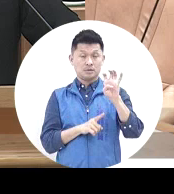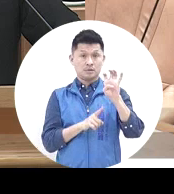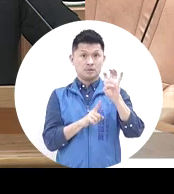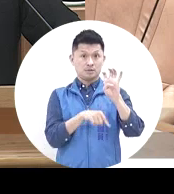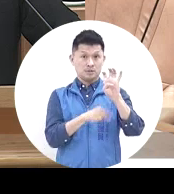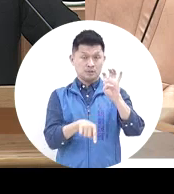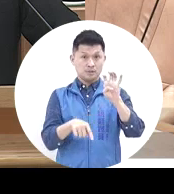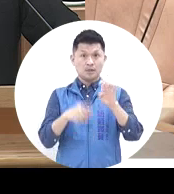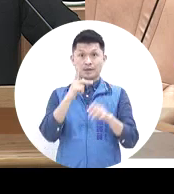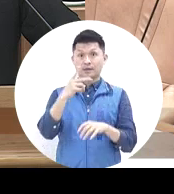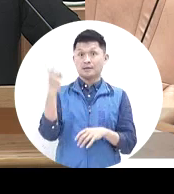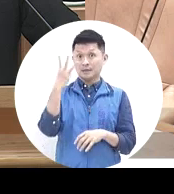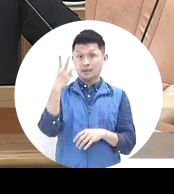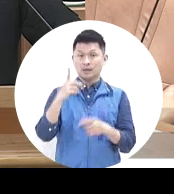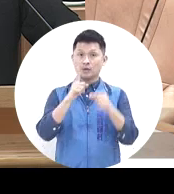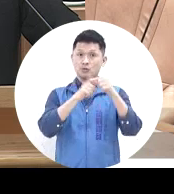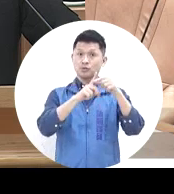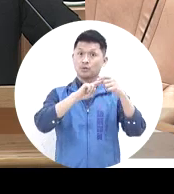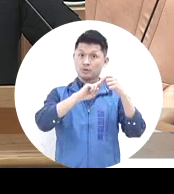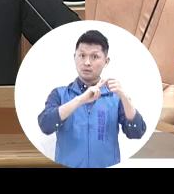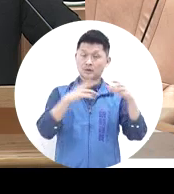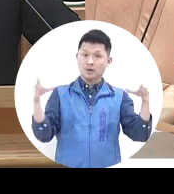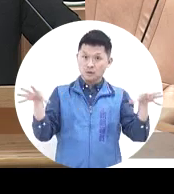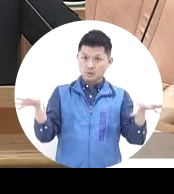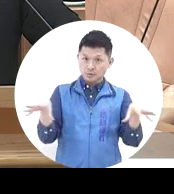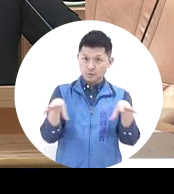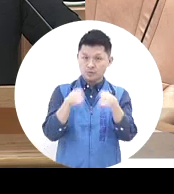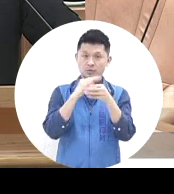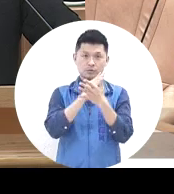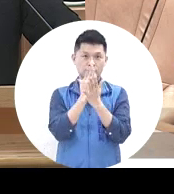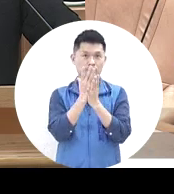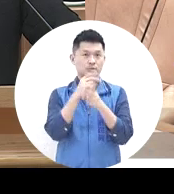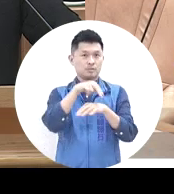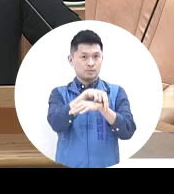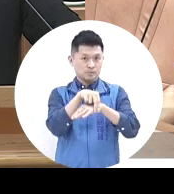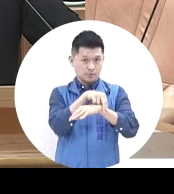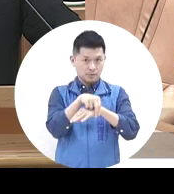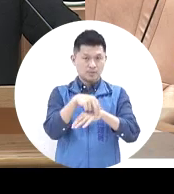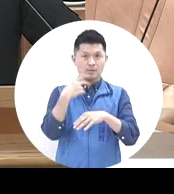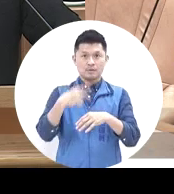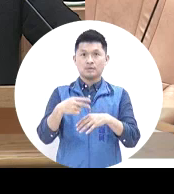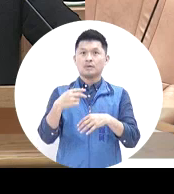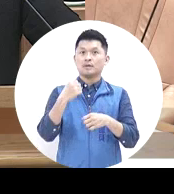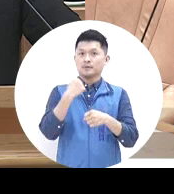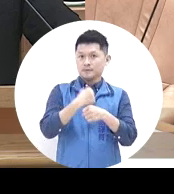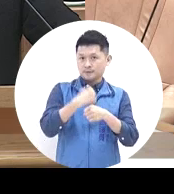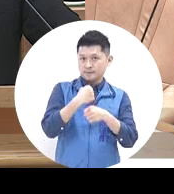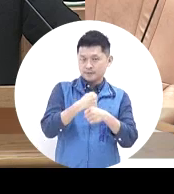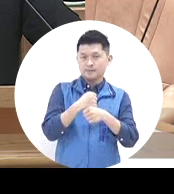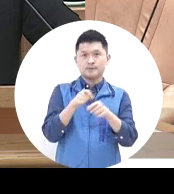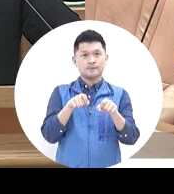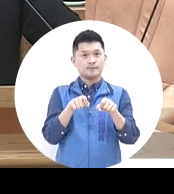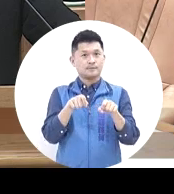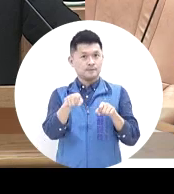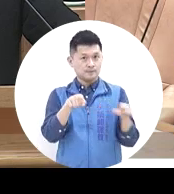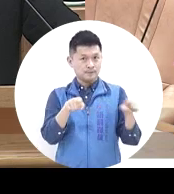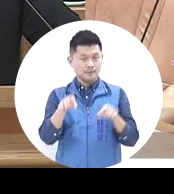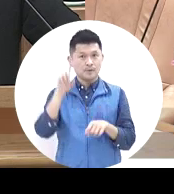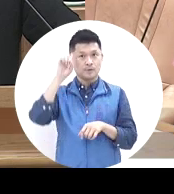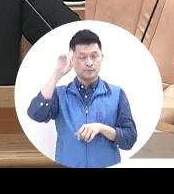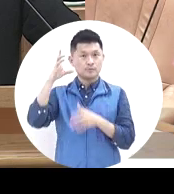比如说综合规划以及职涯执行规划，还有创